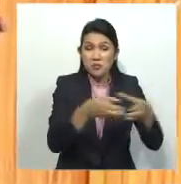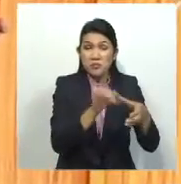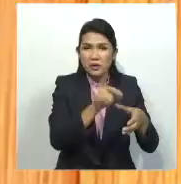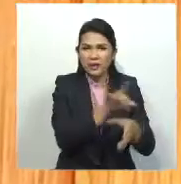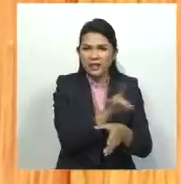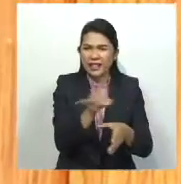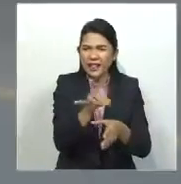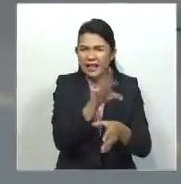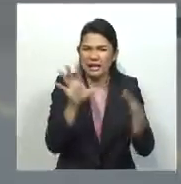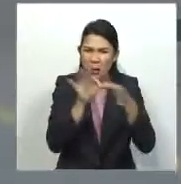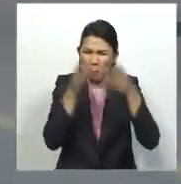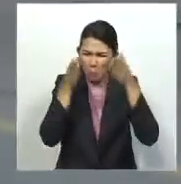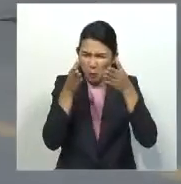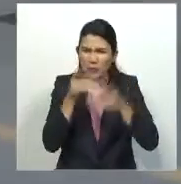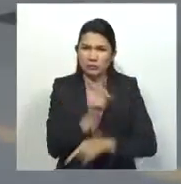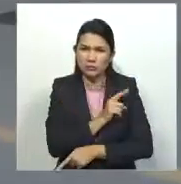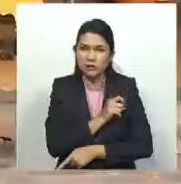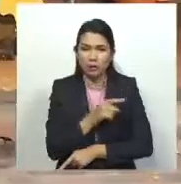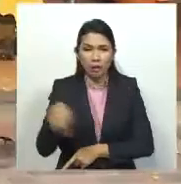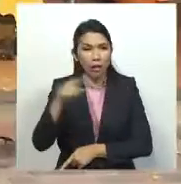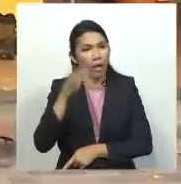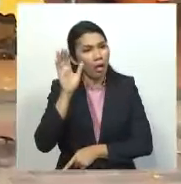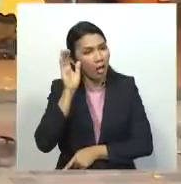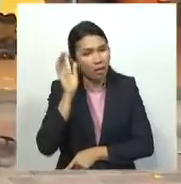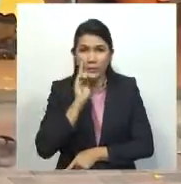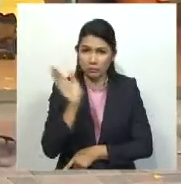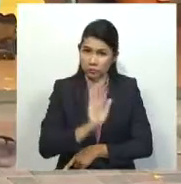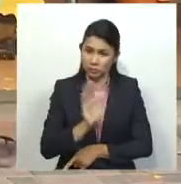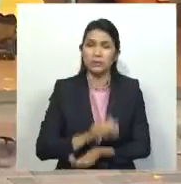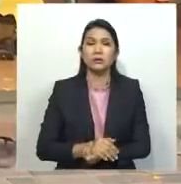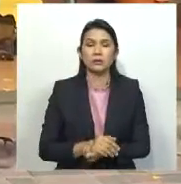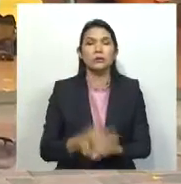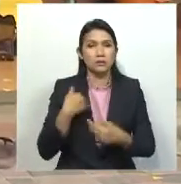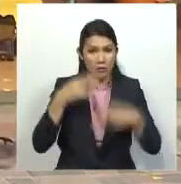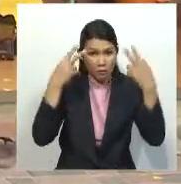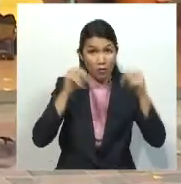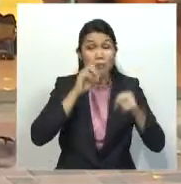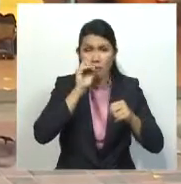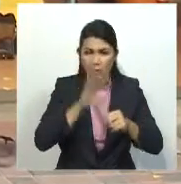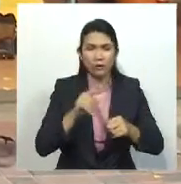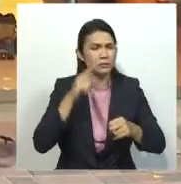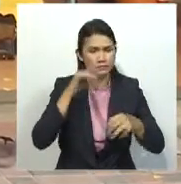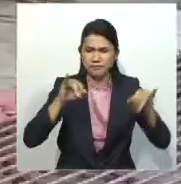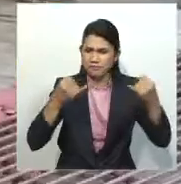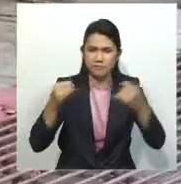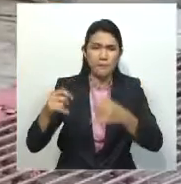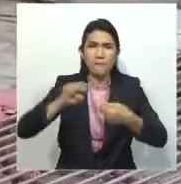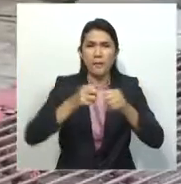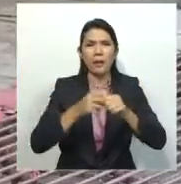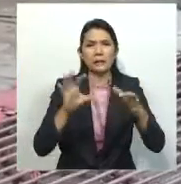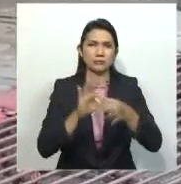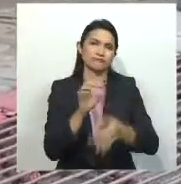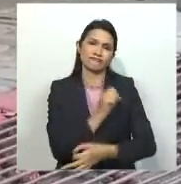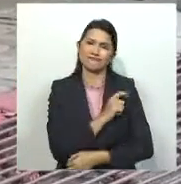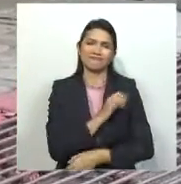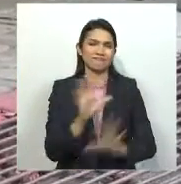ที่หวังกดดันภาครัฐแล้วก็สร้างความขัดแย้งทางความคิดนะคะท่านนายกรัฐมนตรียืนยันว่าไม่ใช่ความขัดแย้งทางศาสนาเพราะ